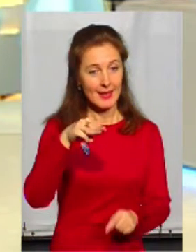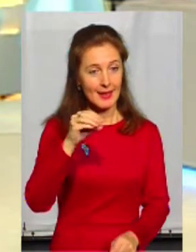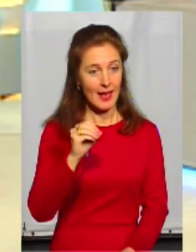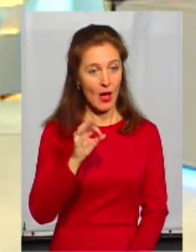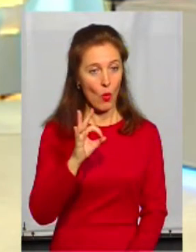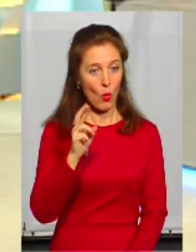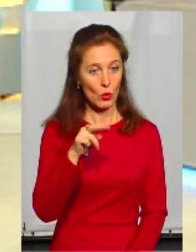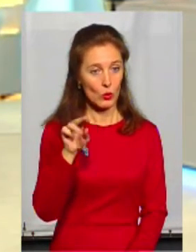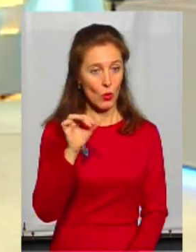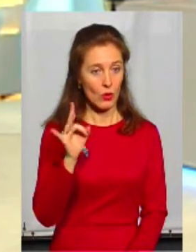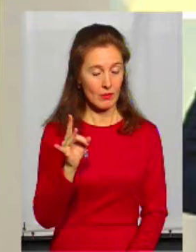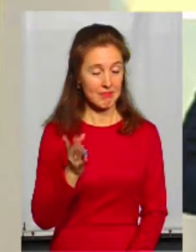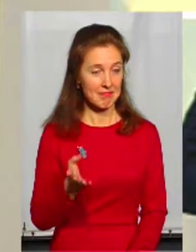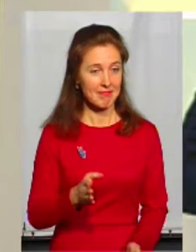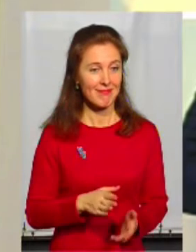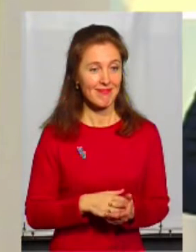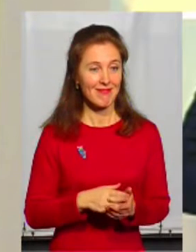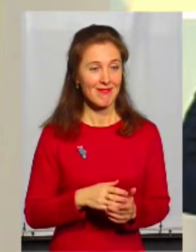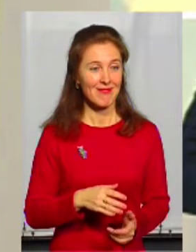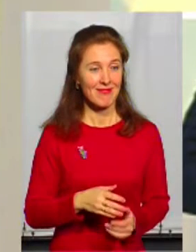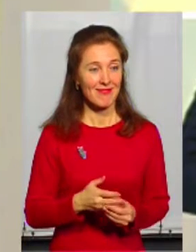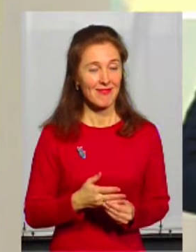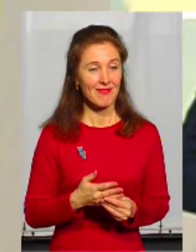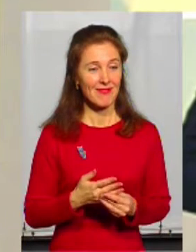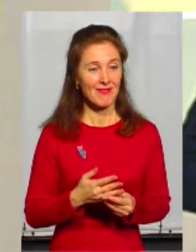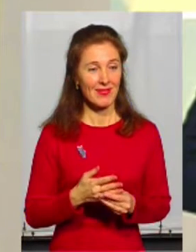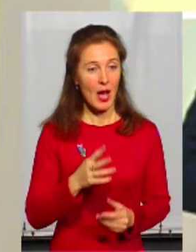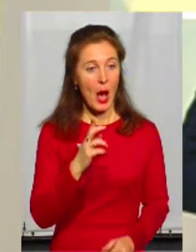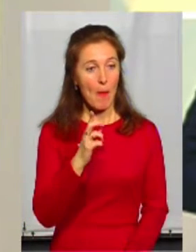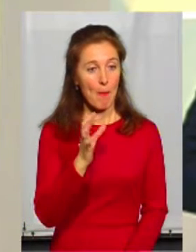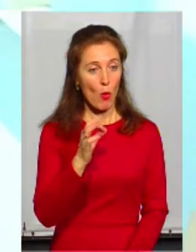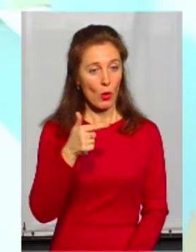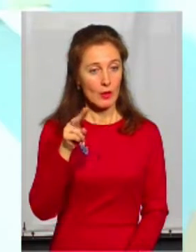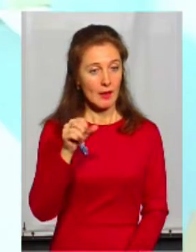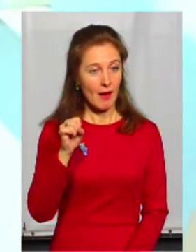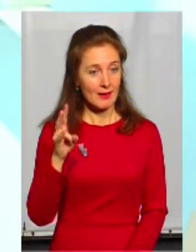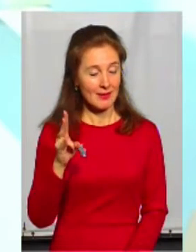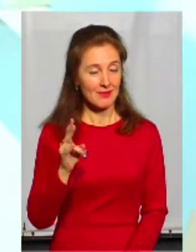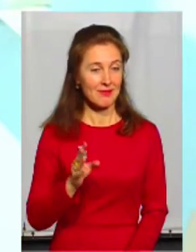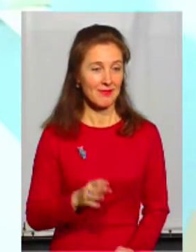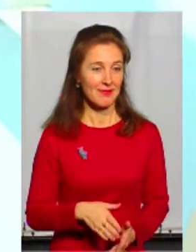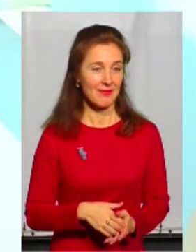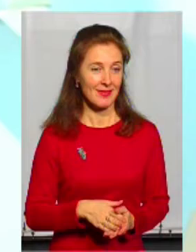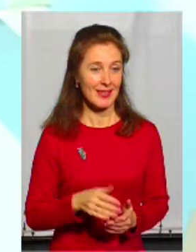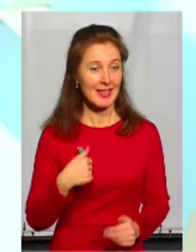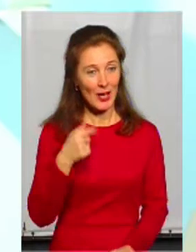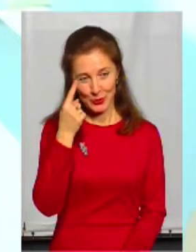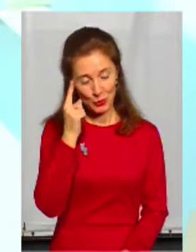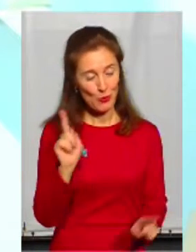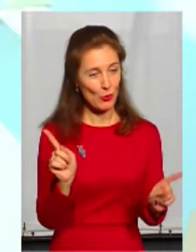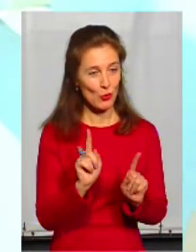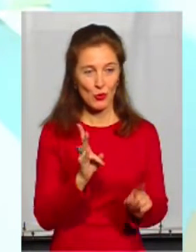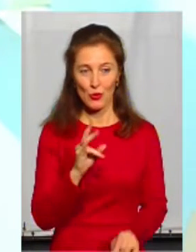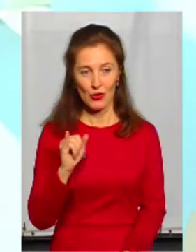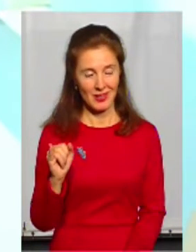не повернемось ми Феодот. До все-таки грецьких імен, там не Богдана Феодот, не Світлана, а Фотіні. Я думаю, що ні.